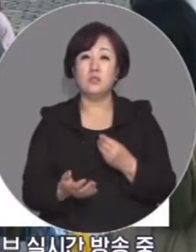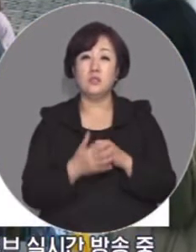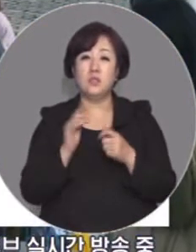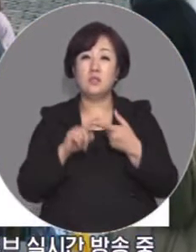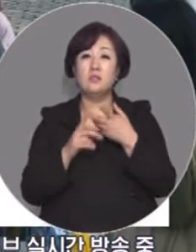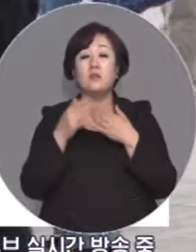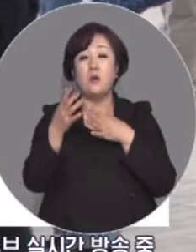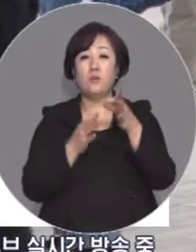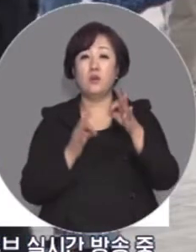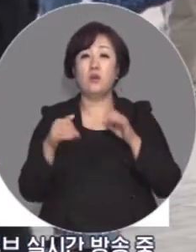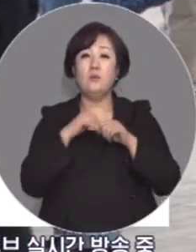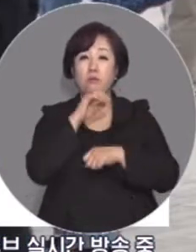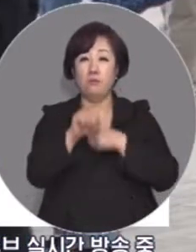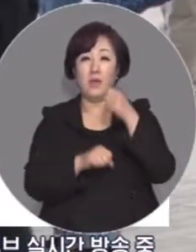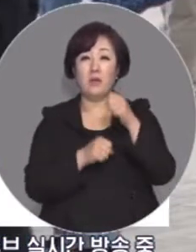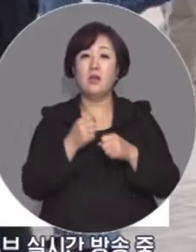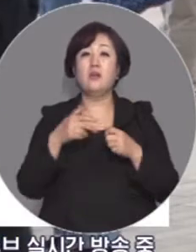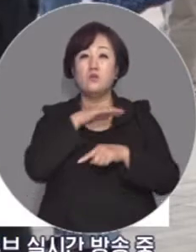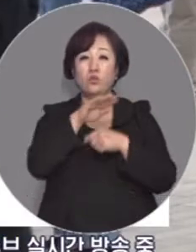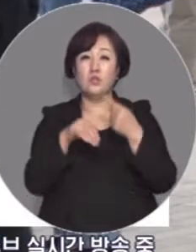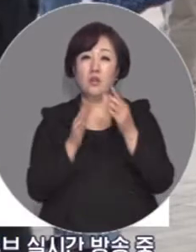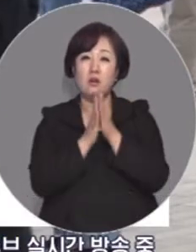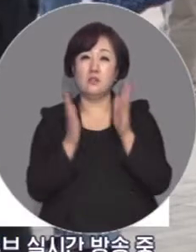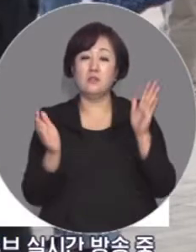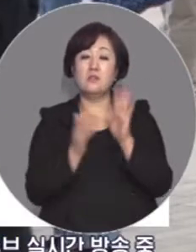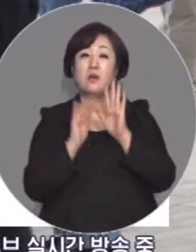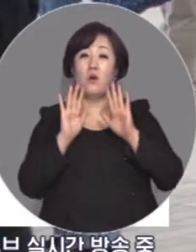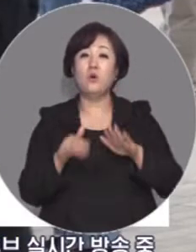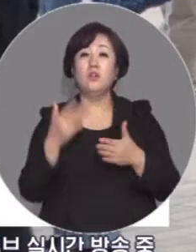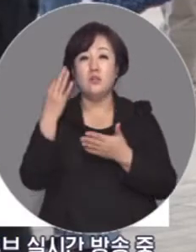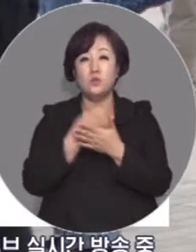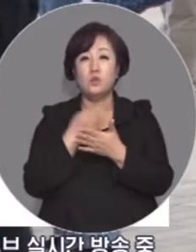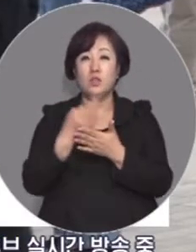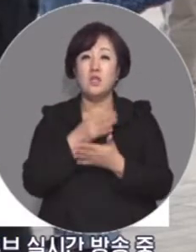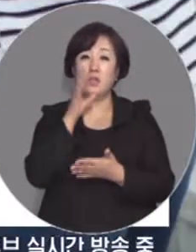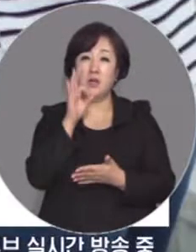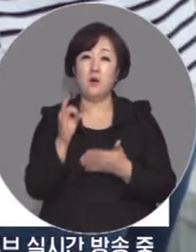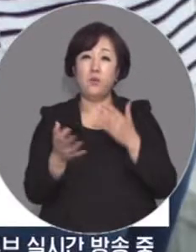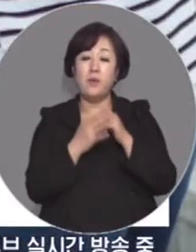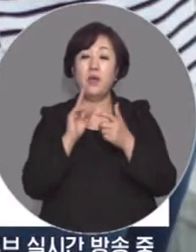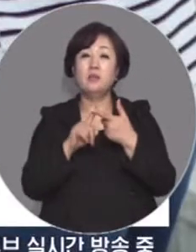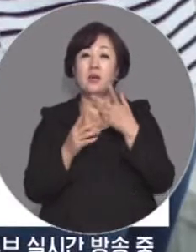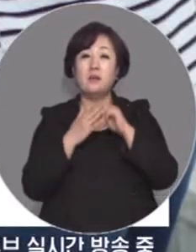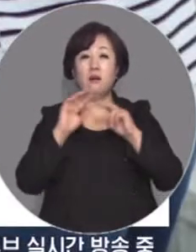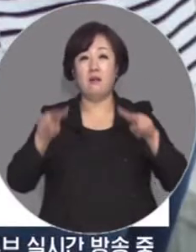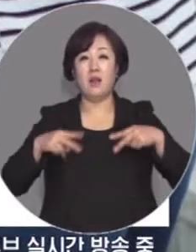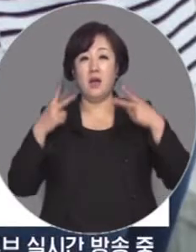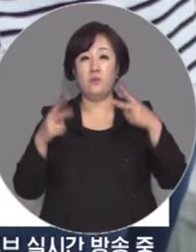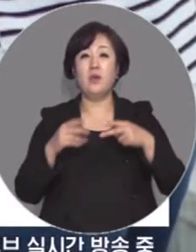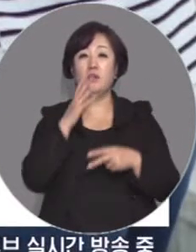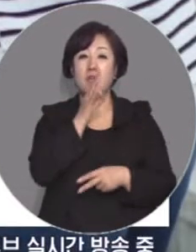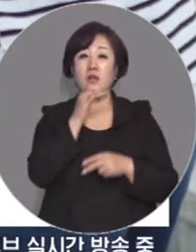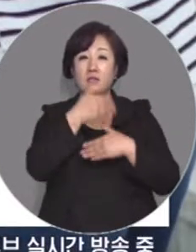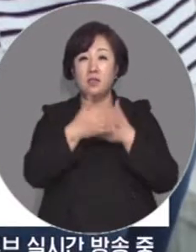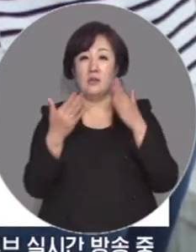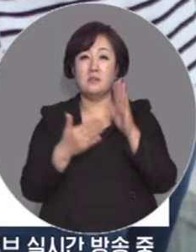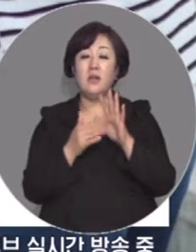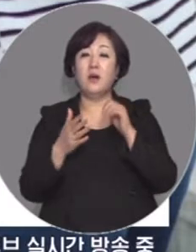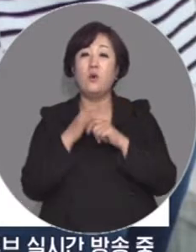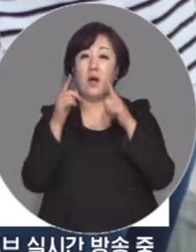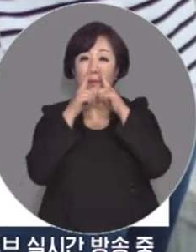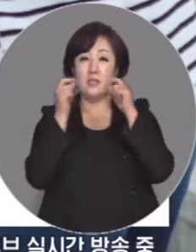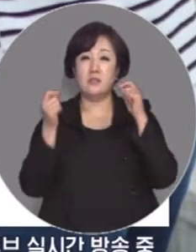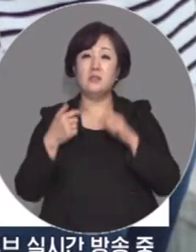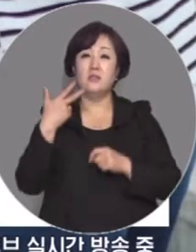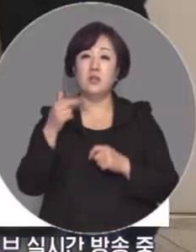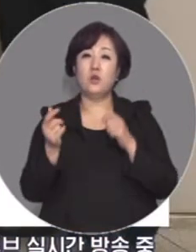마켓을 운영했습니다 주민들은 오늘 풀리 마케 수익금과 기부로 마련한 라면 10 상자와 마스크 7 상자를